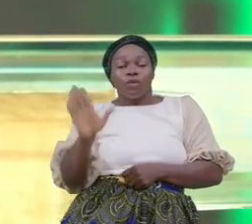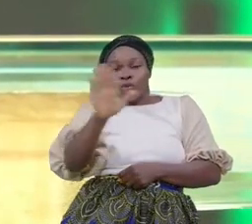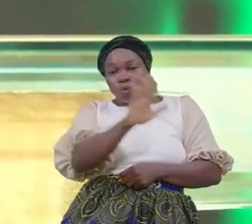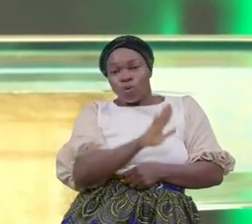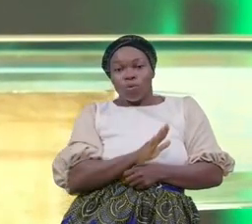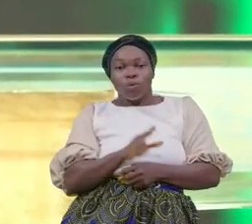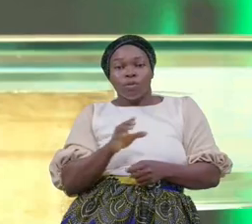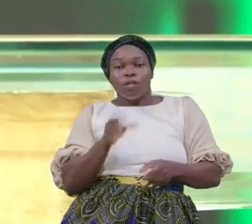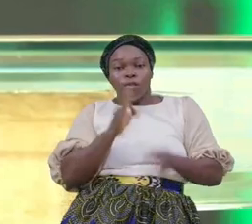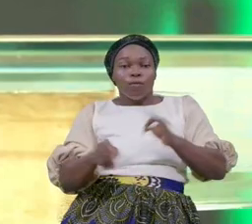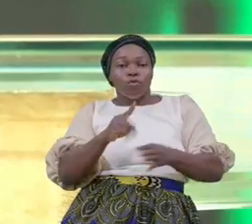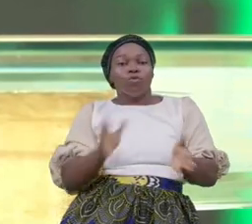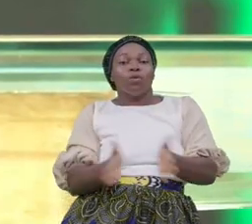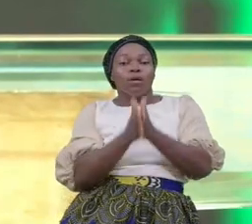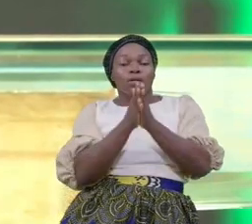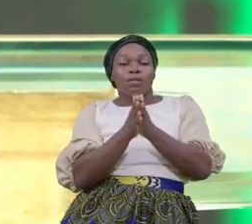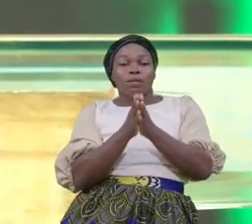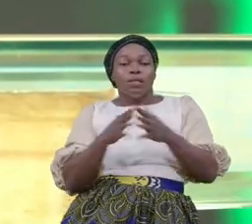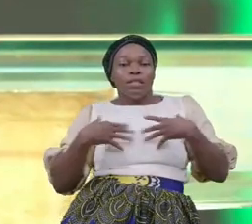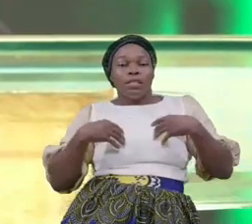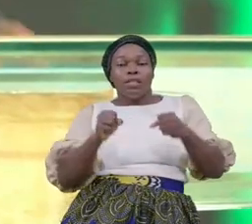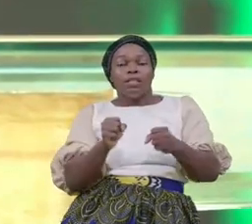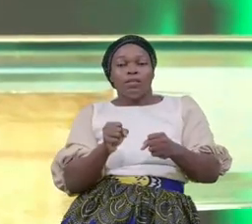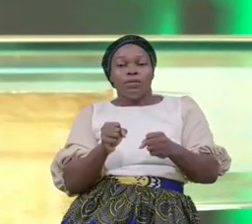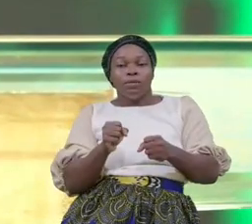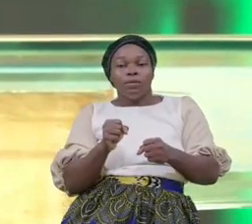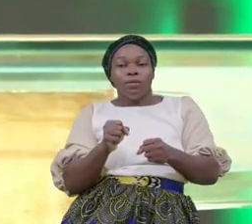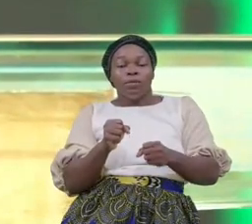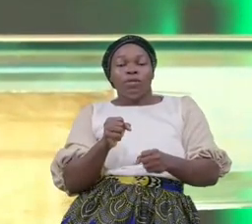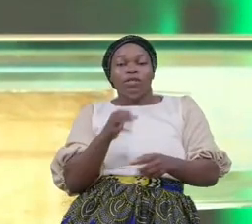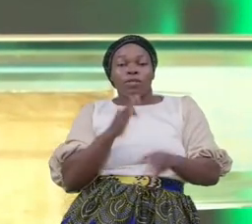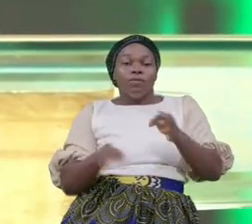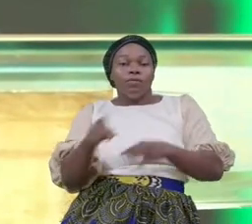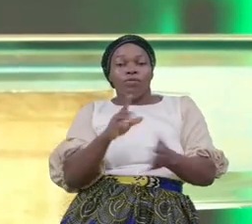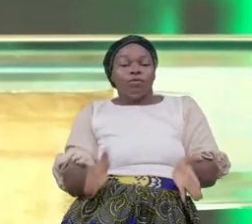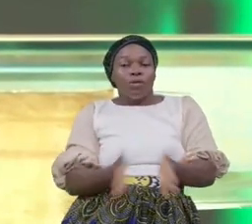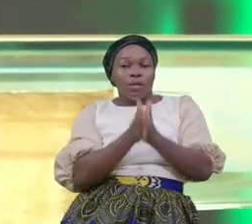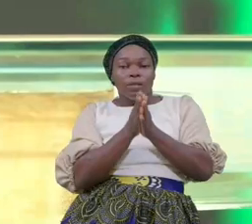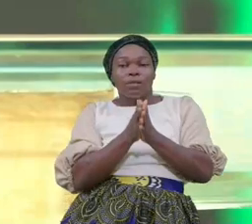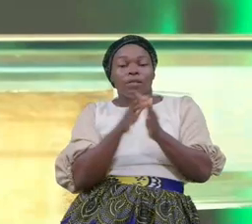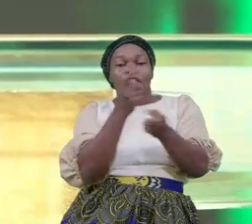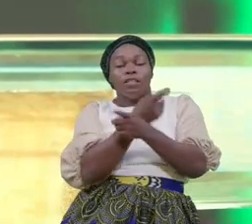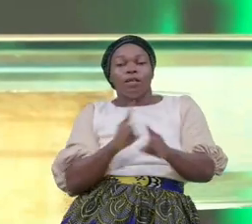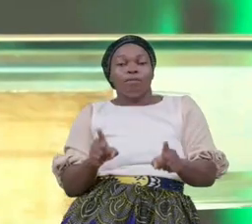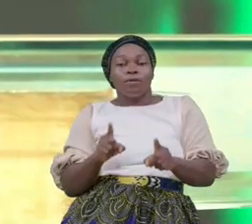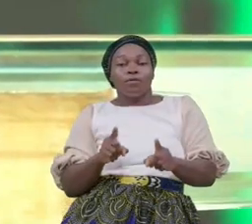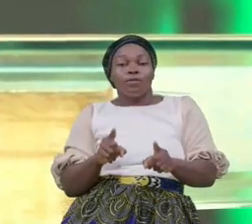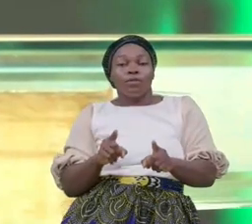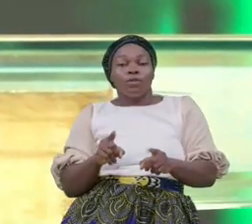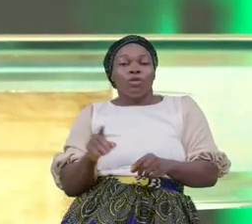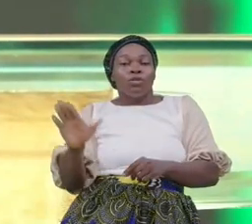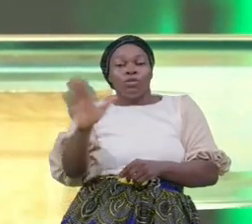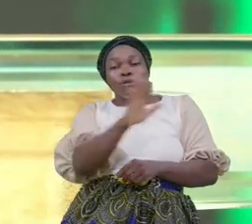C'est à vous de demander. La guérison, c'est à vous de demander. La délivrance, c'est à